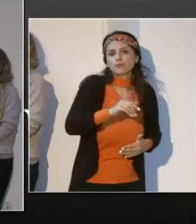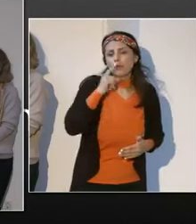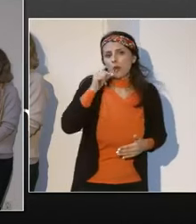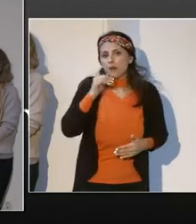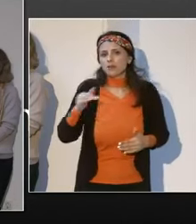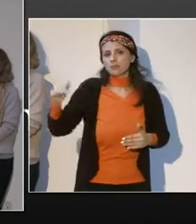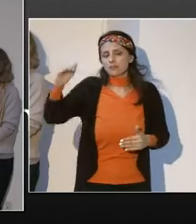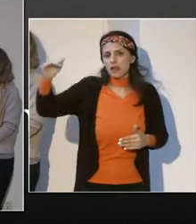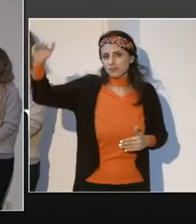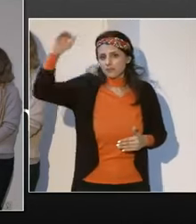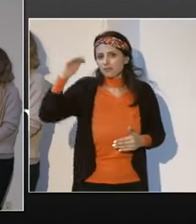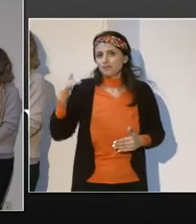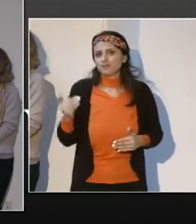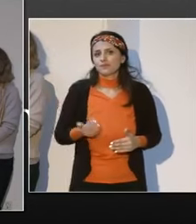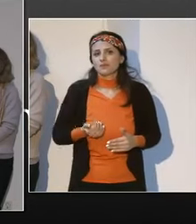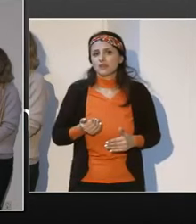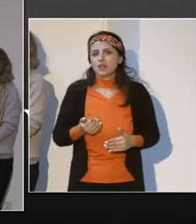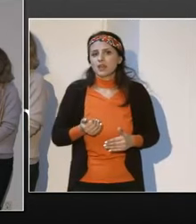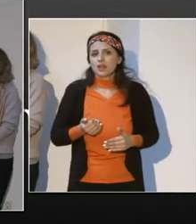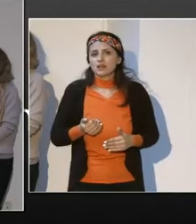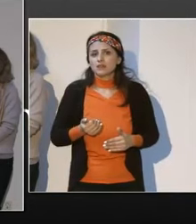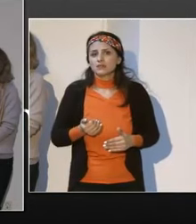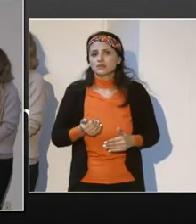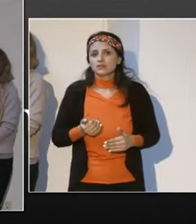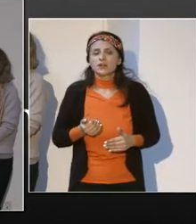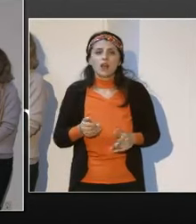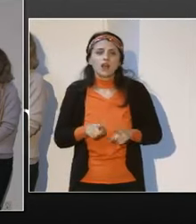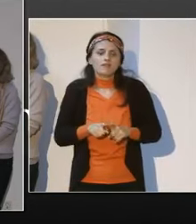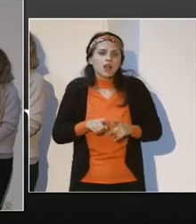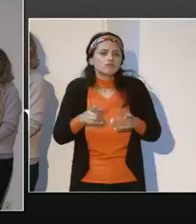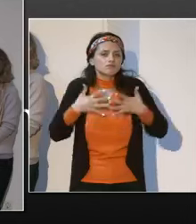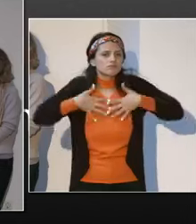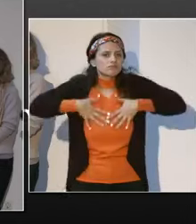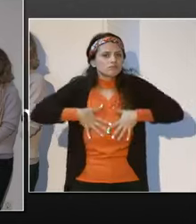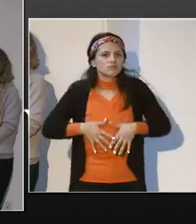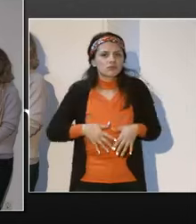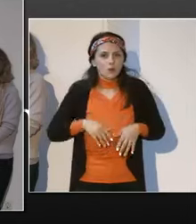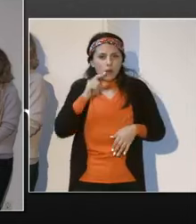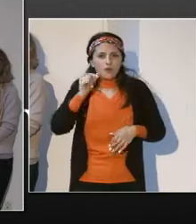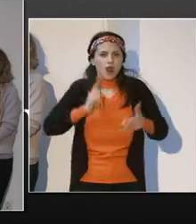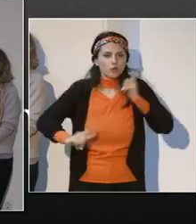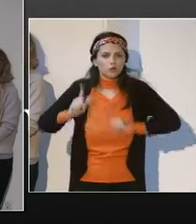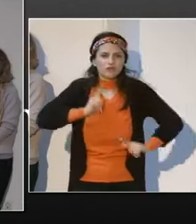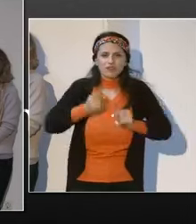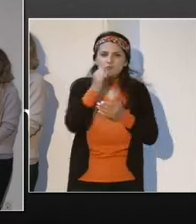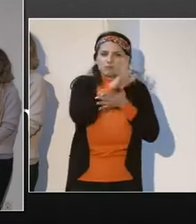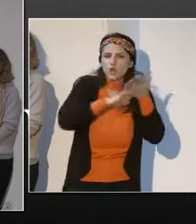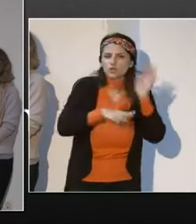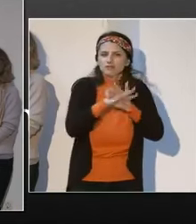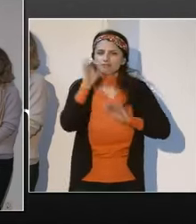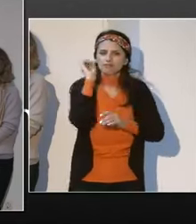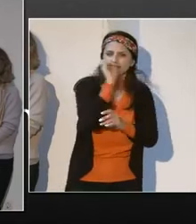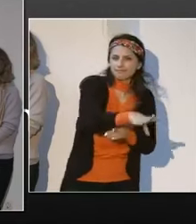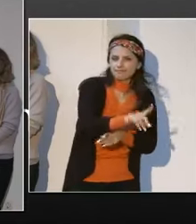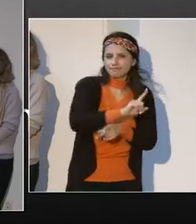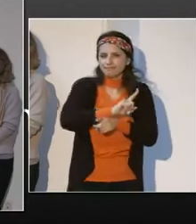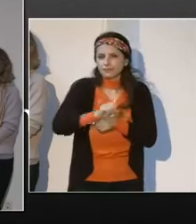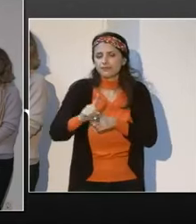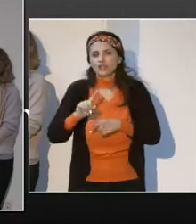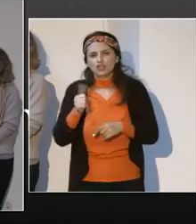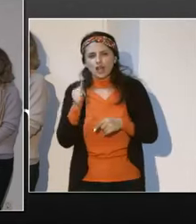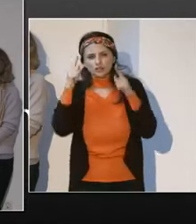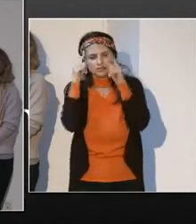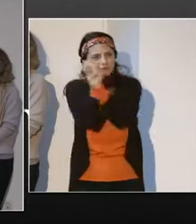impactul impactul impactului ma scuzati traume asupra victimelor cu toti specialistii